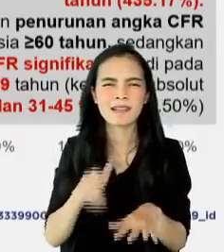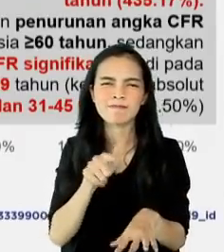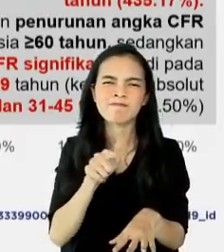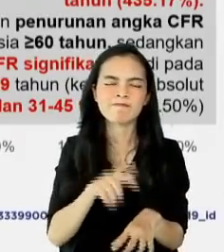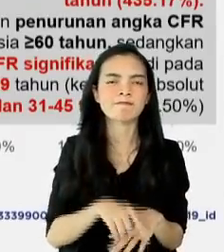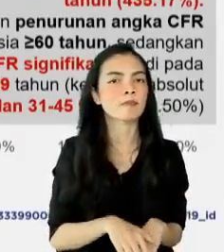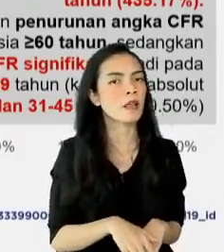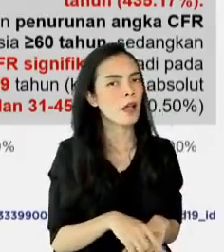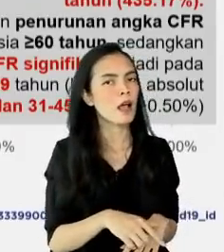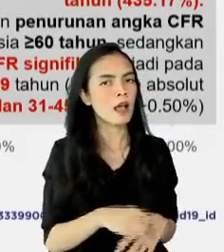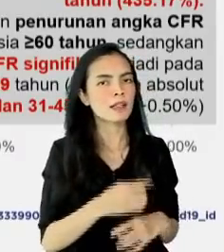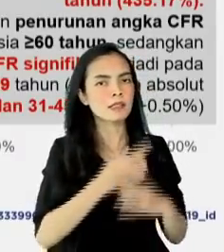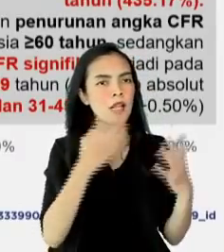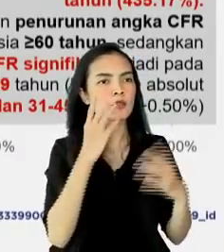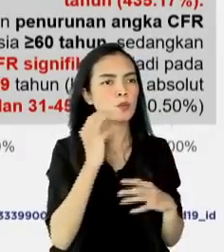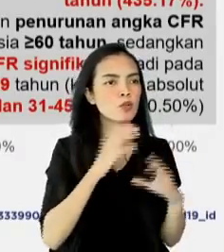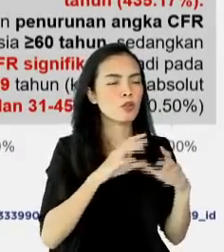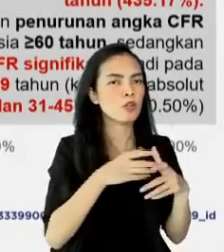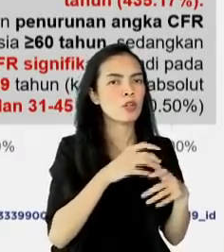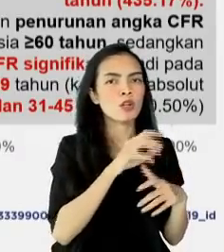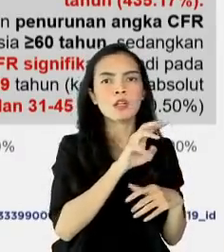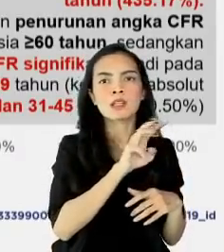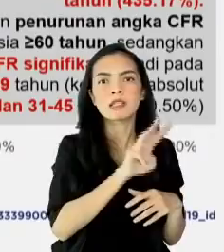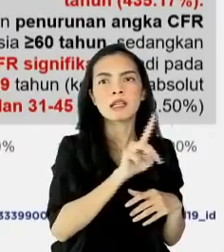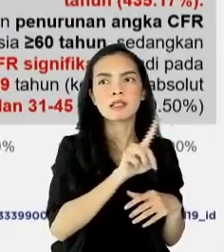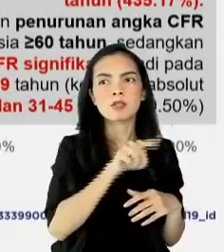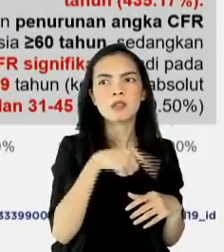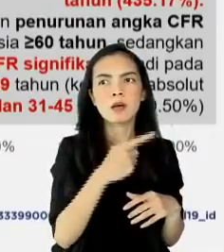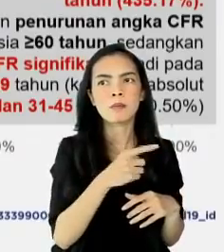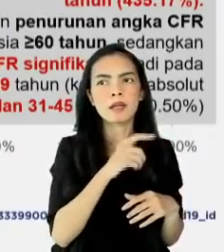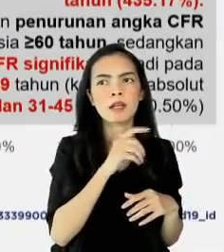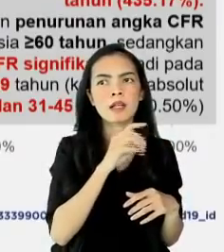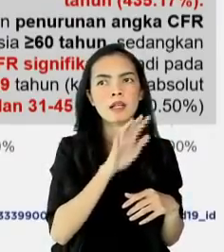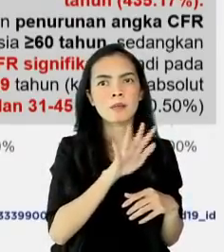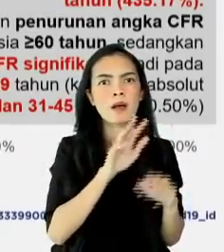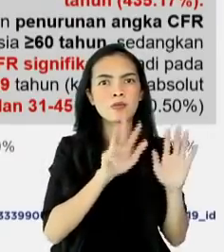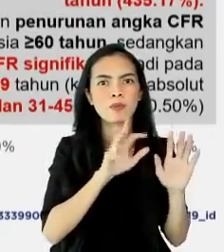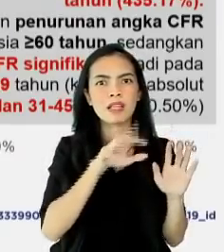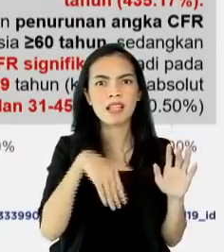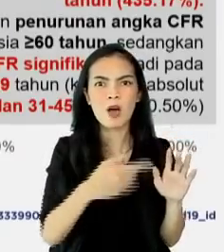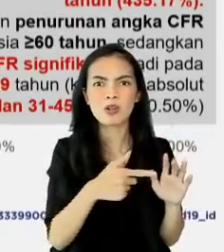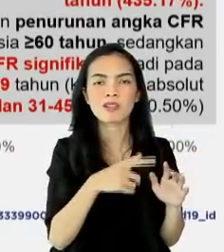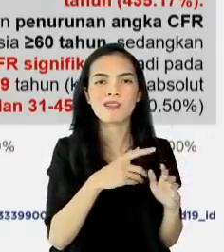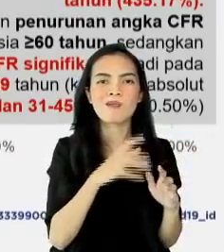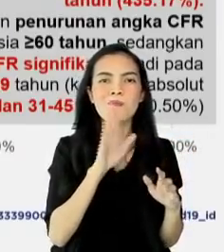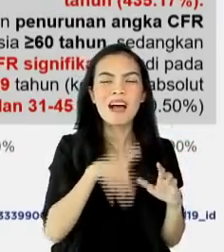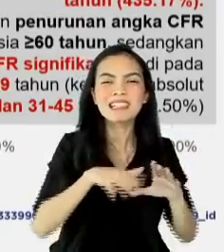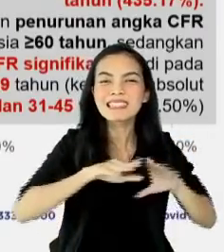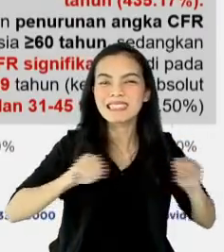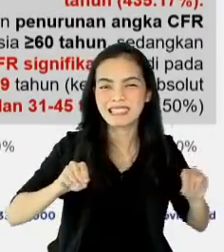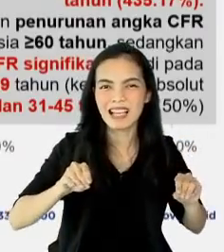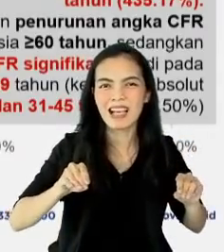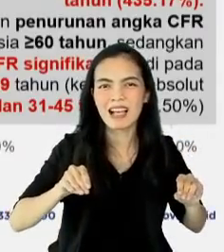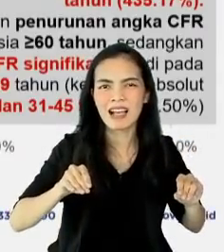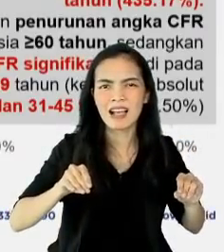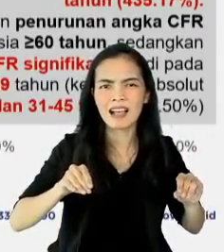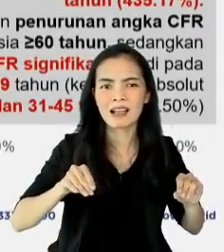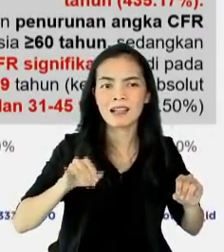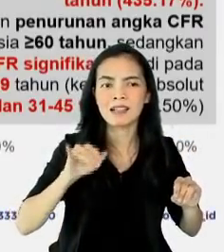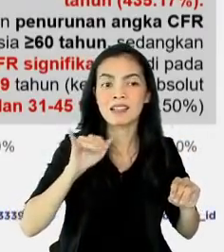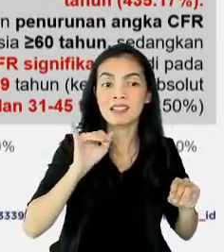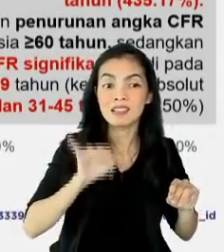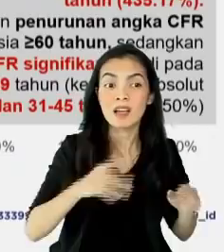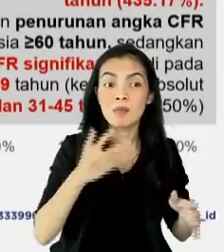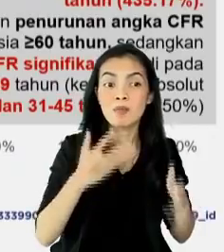jelas bahwa sebetulnya dari 31 sampai 59 ini adalah angkatan kerja sebetulnya kan. Betul. Di sisi lain barangkali kita sudah berhasil